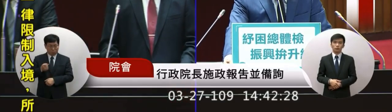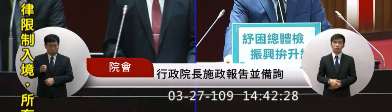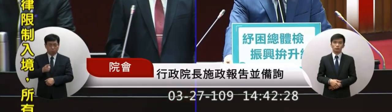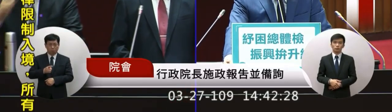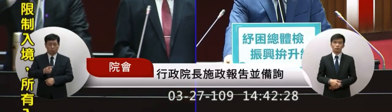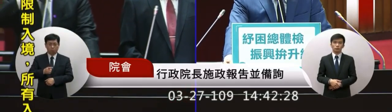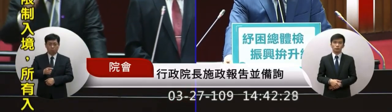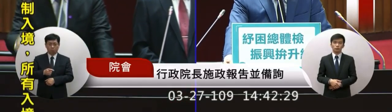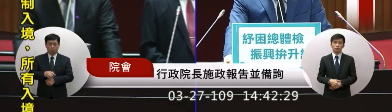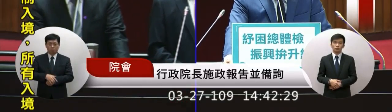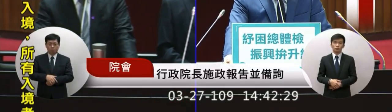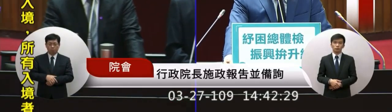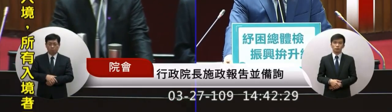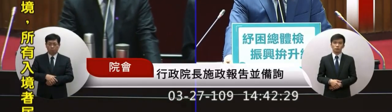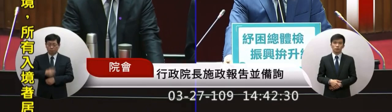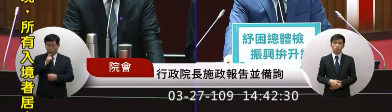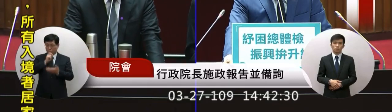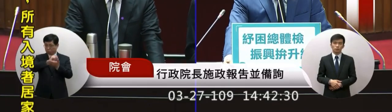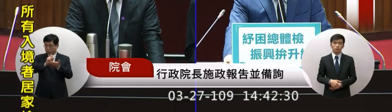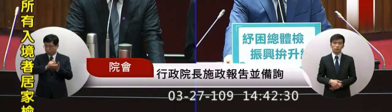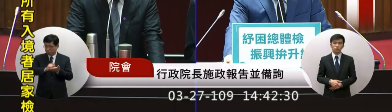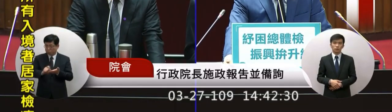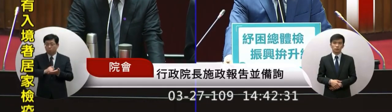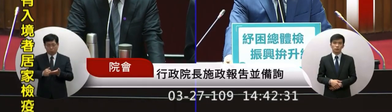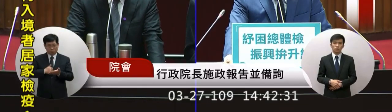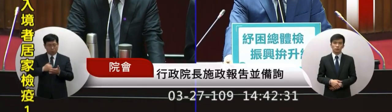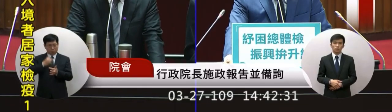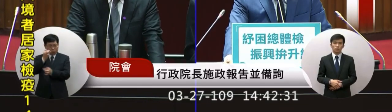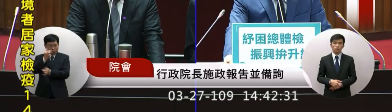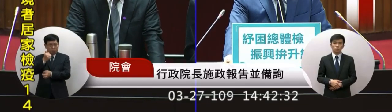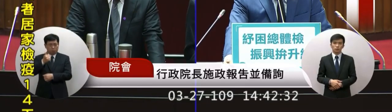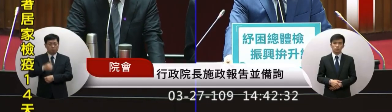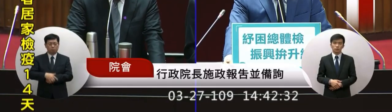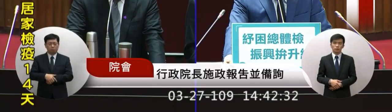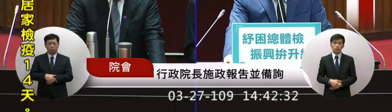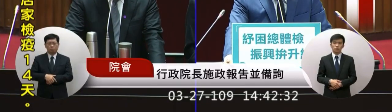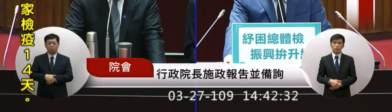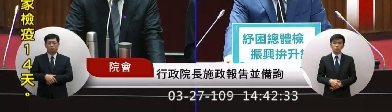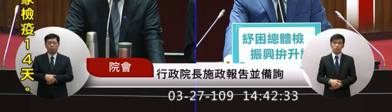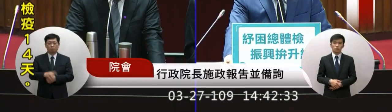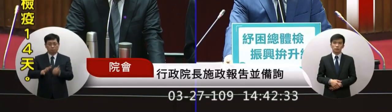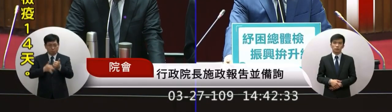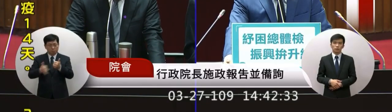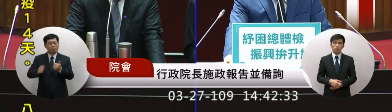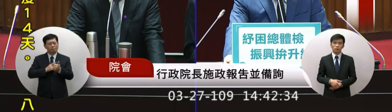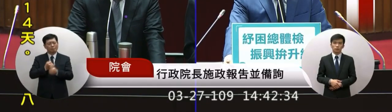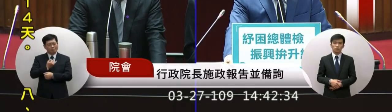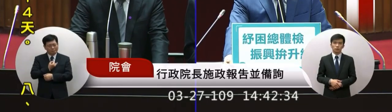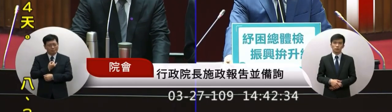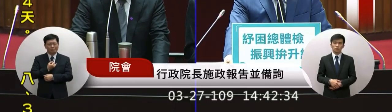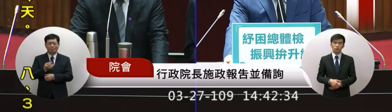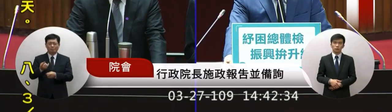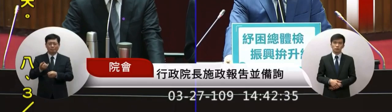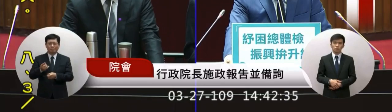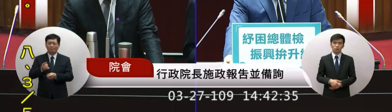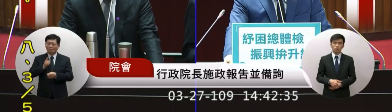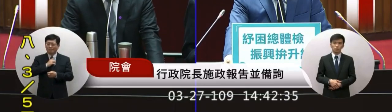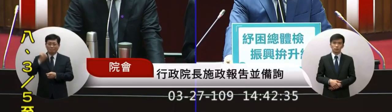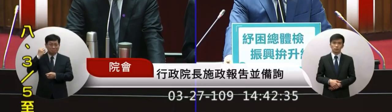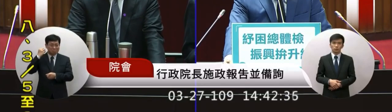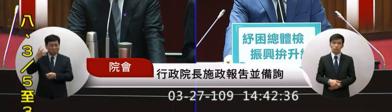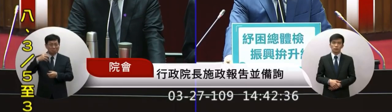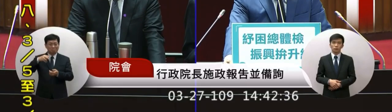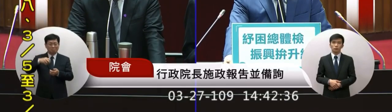加下出来加资料加完整哈、啊。委员虽然客气讲你，是新科